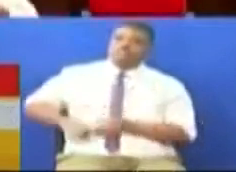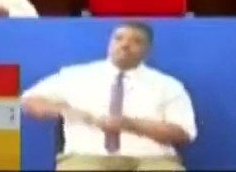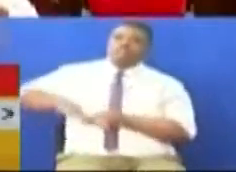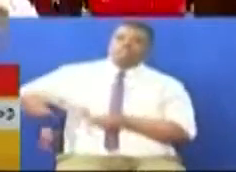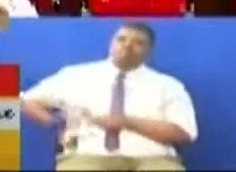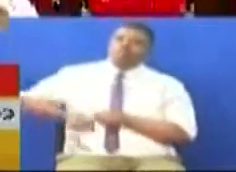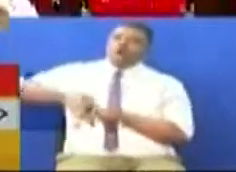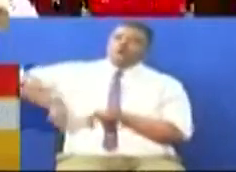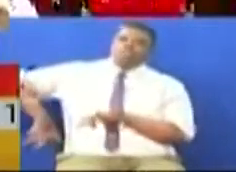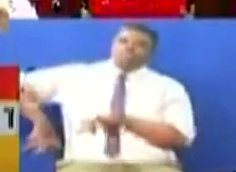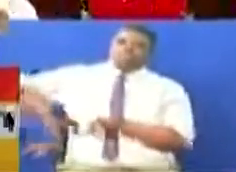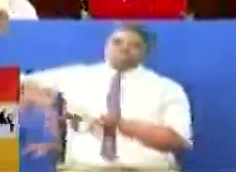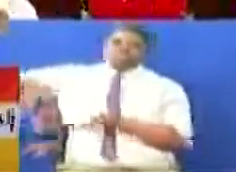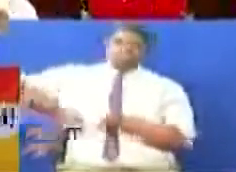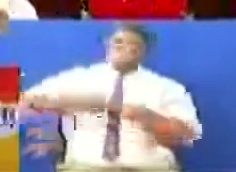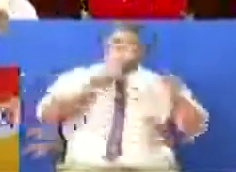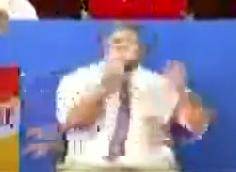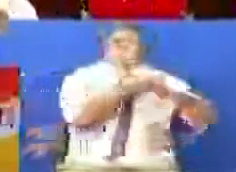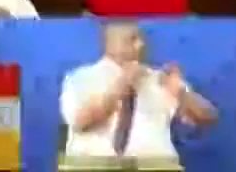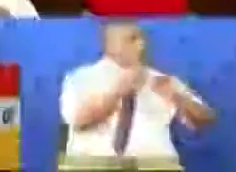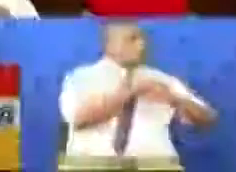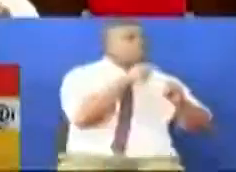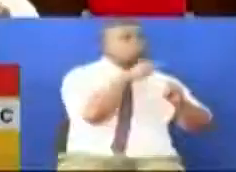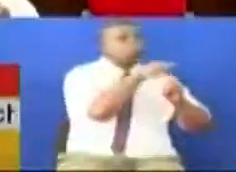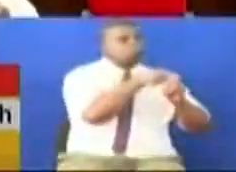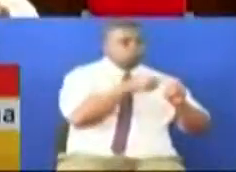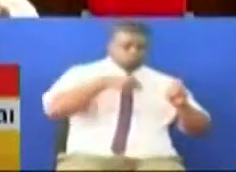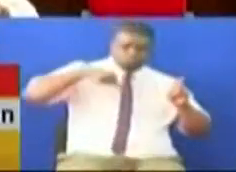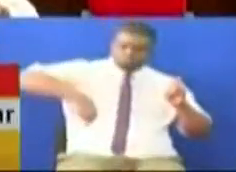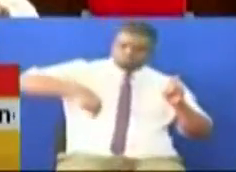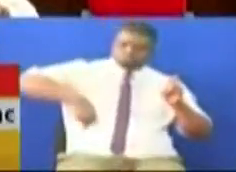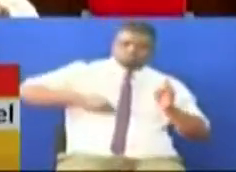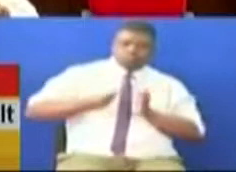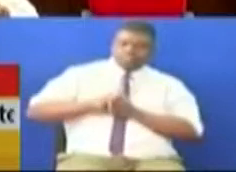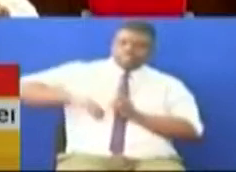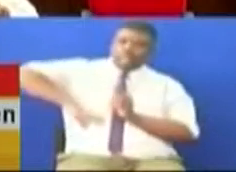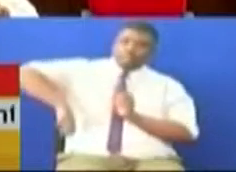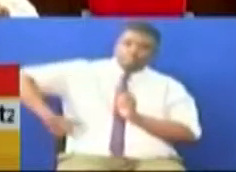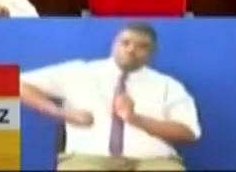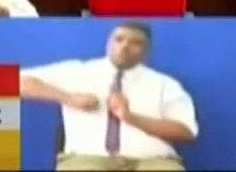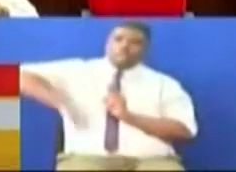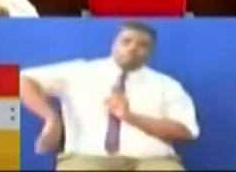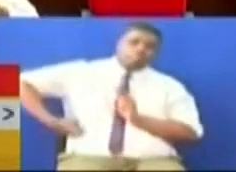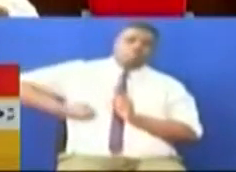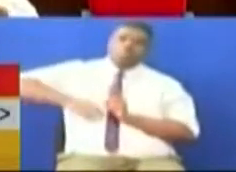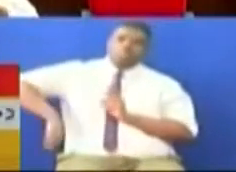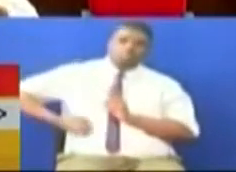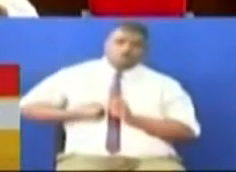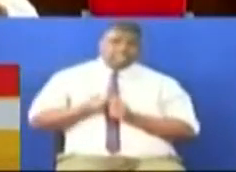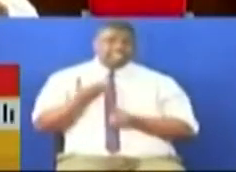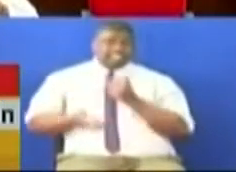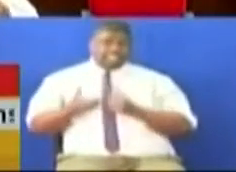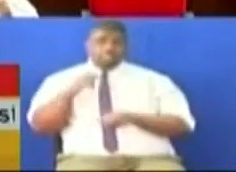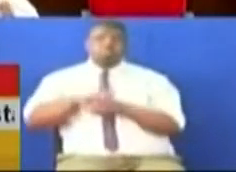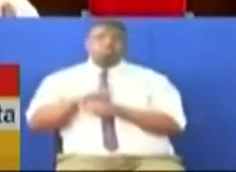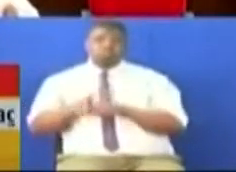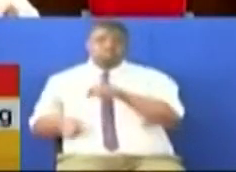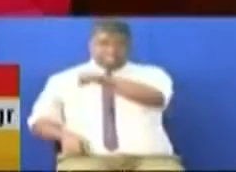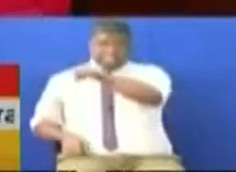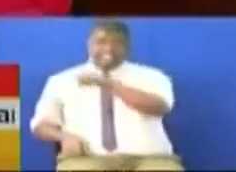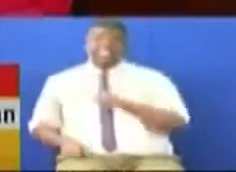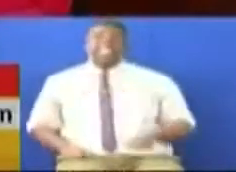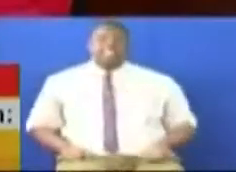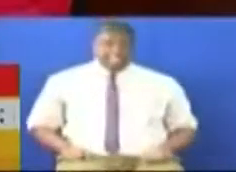kuteketea. Changamoto tumeziona ni nyingi, siwezi kuongea hapa. Naungana na kamati kwamba hoja zetu, kwa maana ya mapendekezo